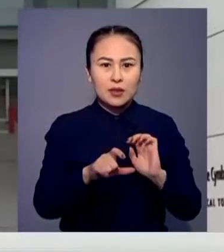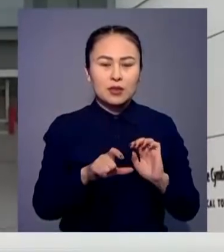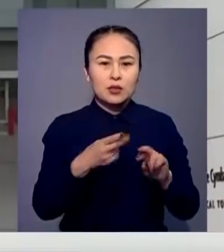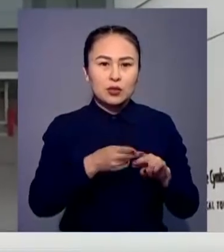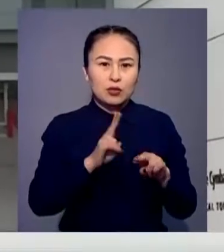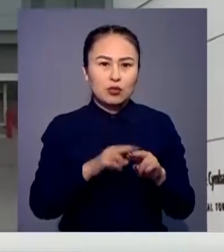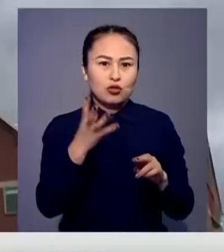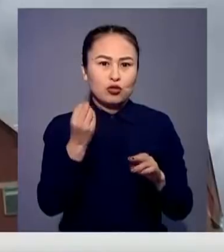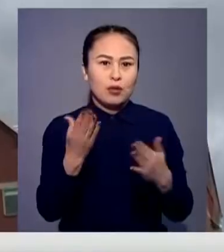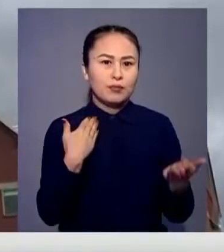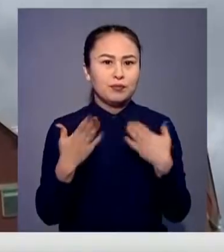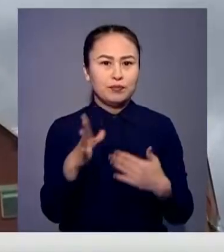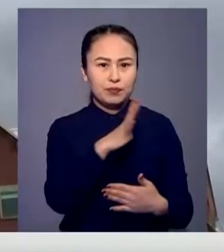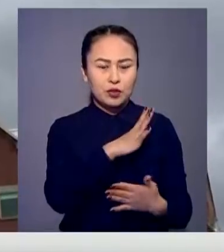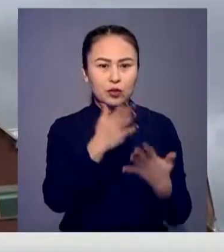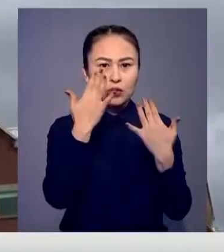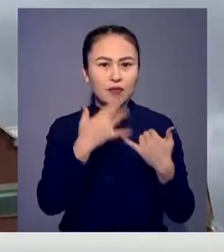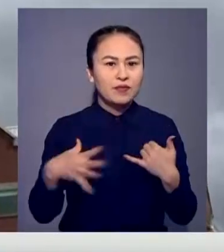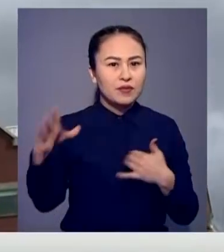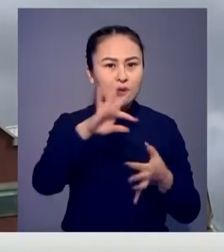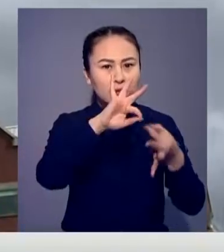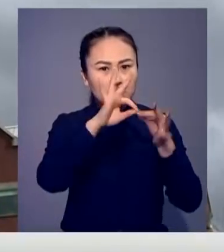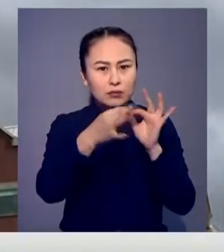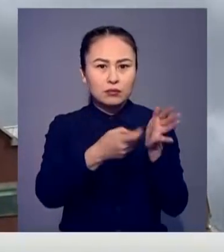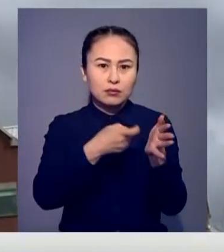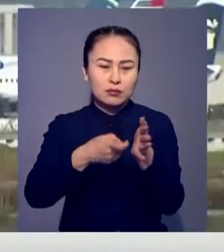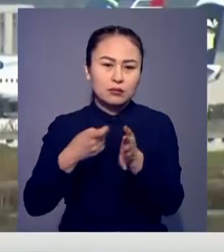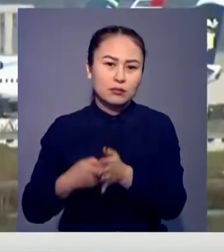Қазір олардың бәрі жіті бақылауға алынған.